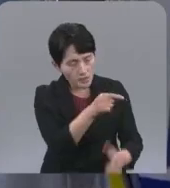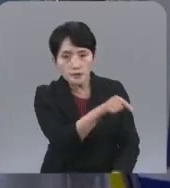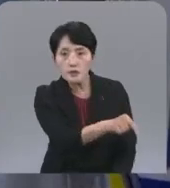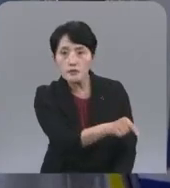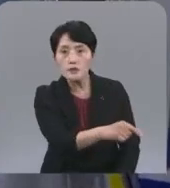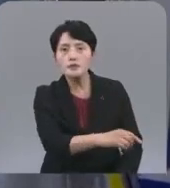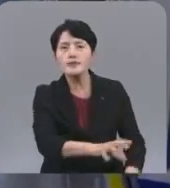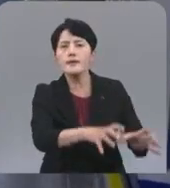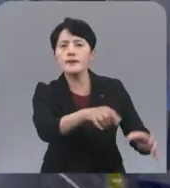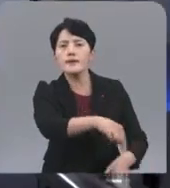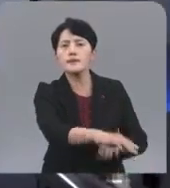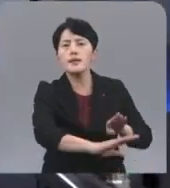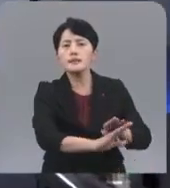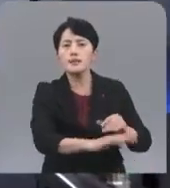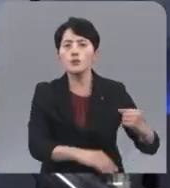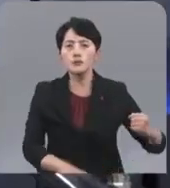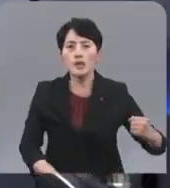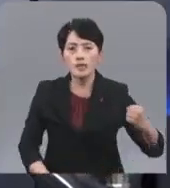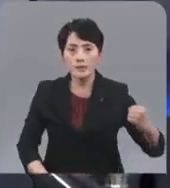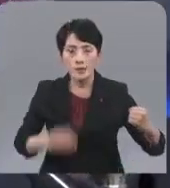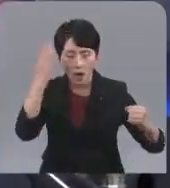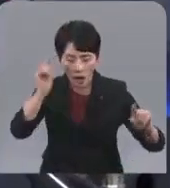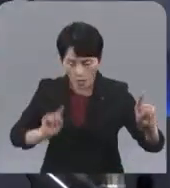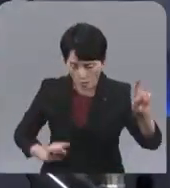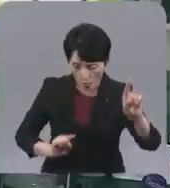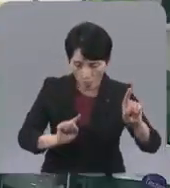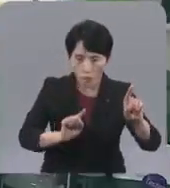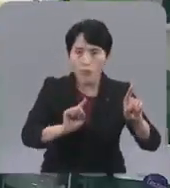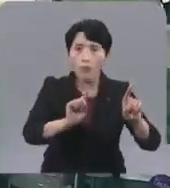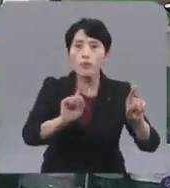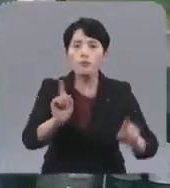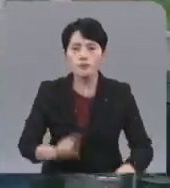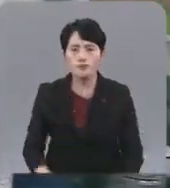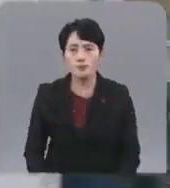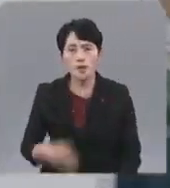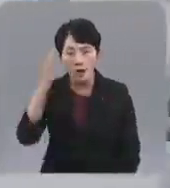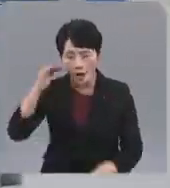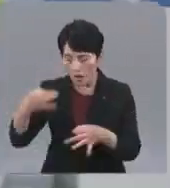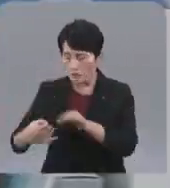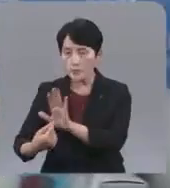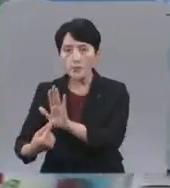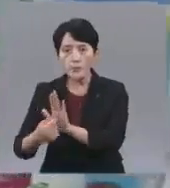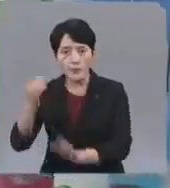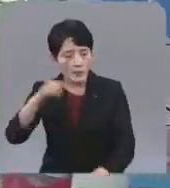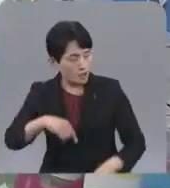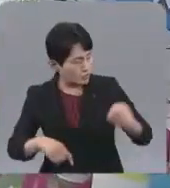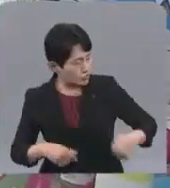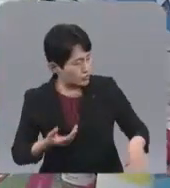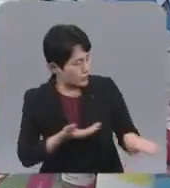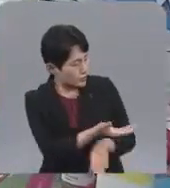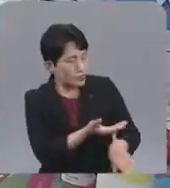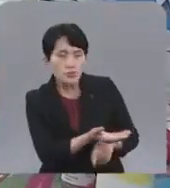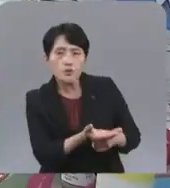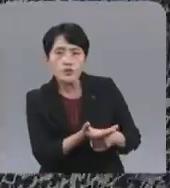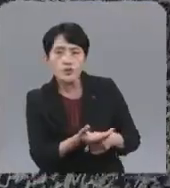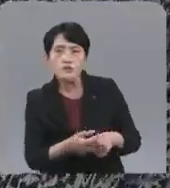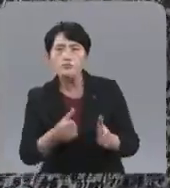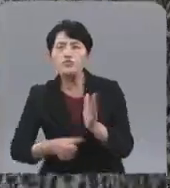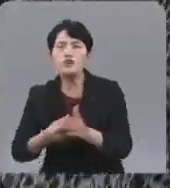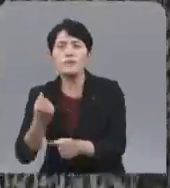concurrencerait davantage la Corée du Sud sur le marché international à l'avenir la banque centrale sud-coréenne a alors recommandé que le pays du